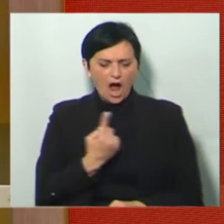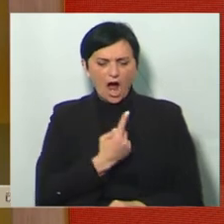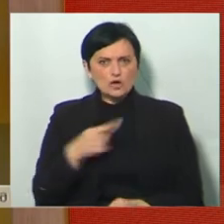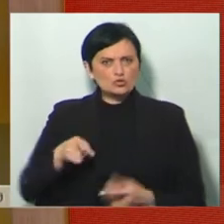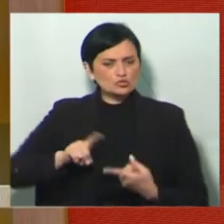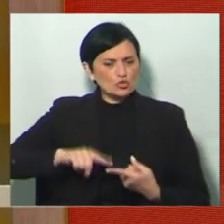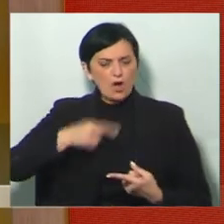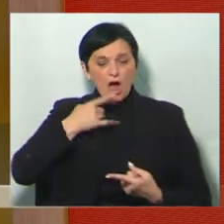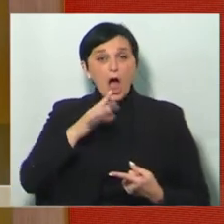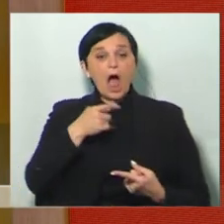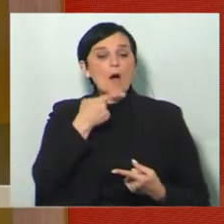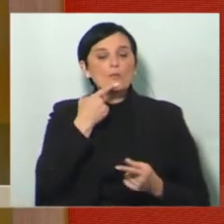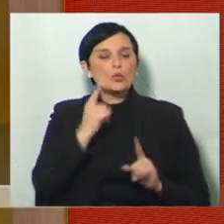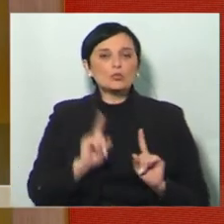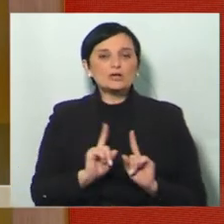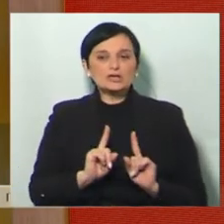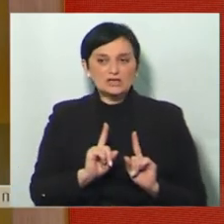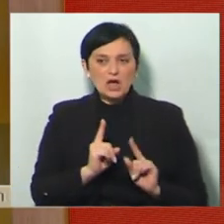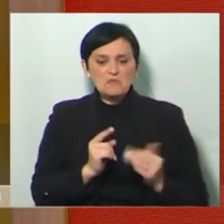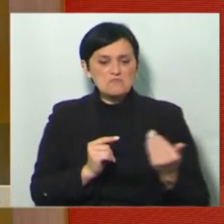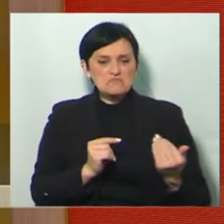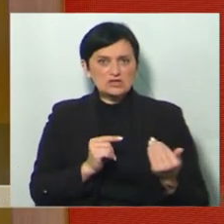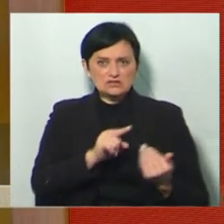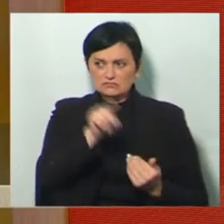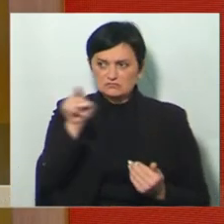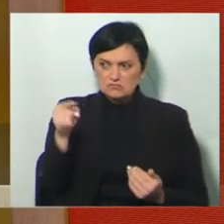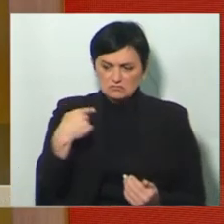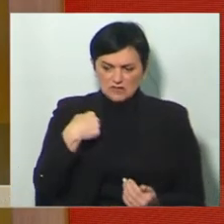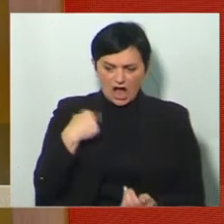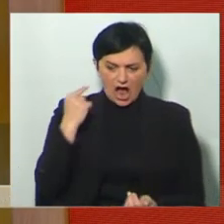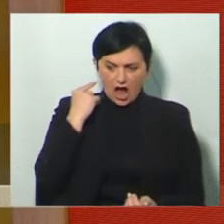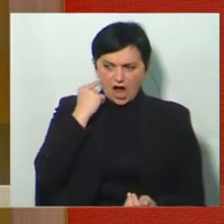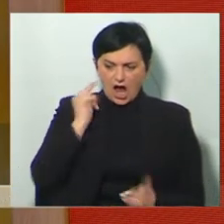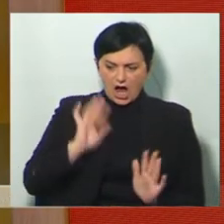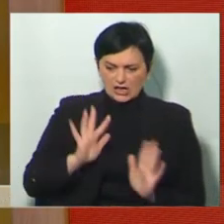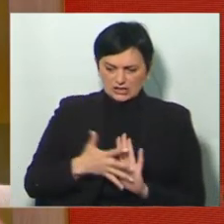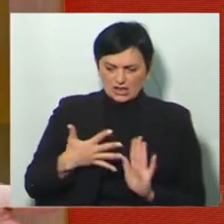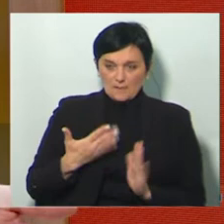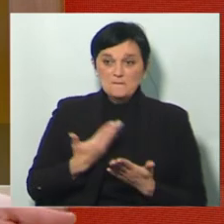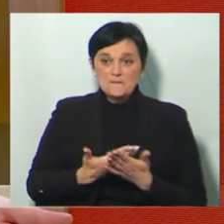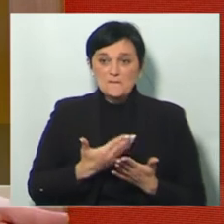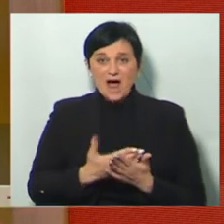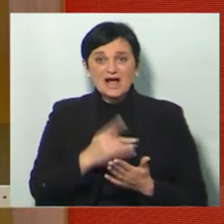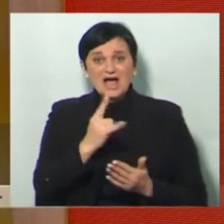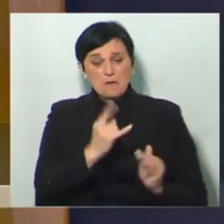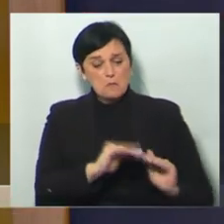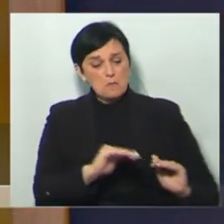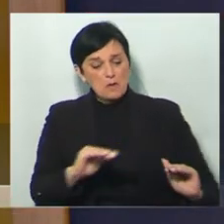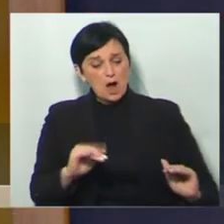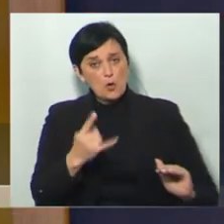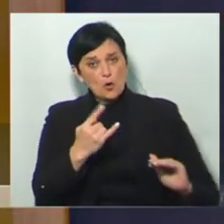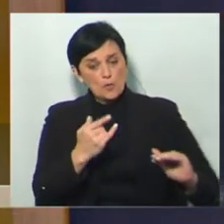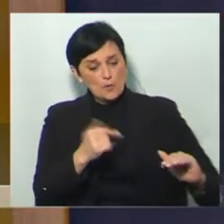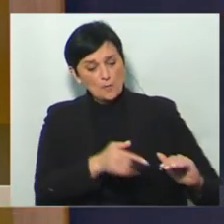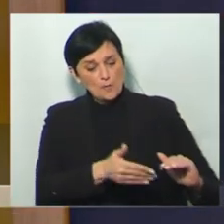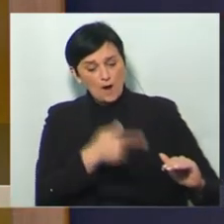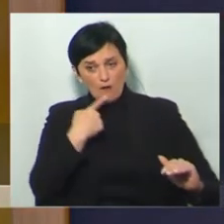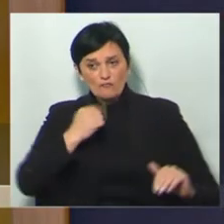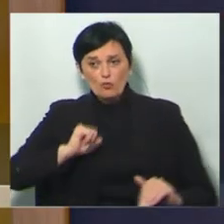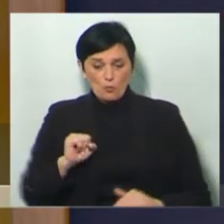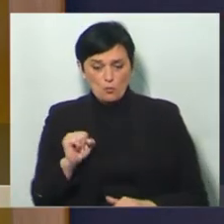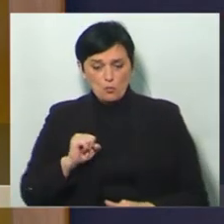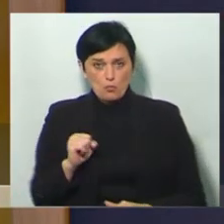ამბობს იმის შესახებ, რომ სადღაც მისი არ ესმით. Ამას ამბობს მაგალითად ბაღის ბავშვი, რომ